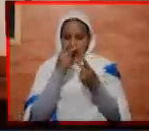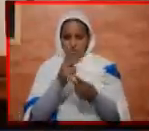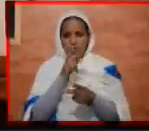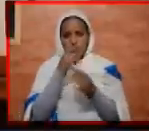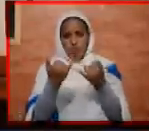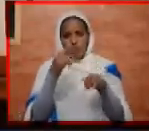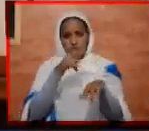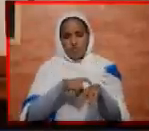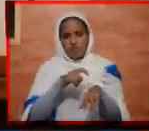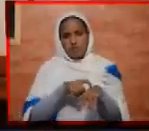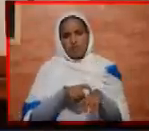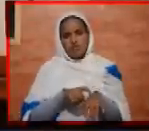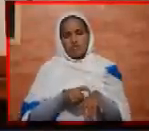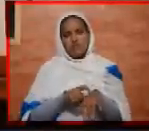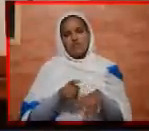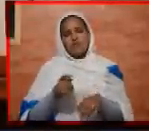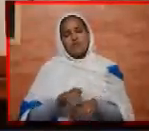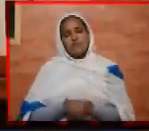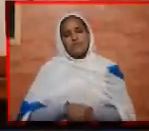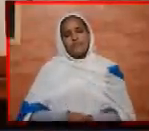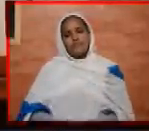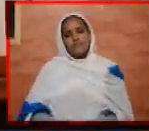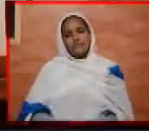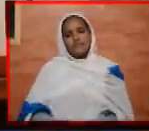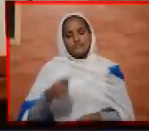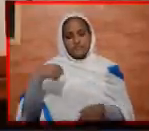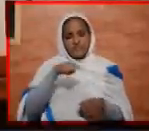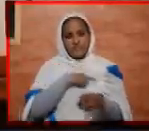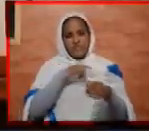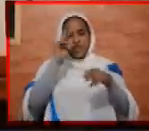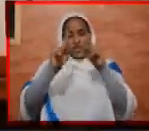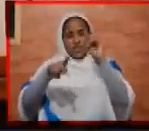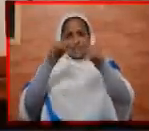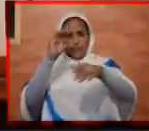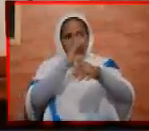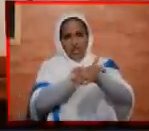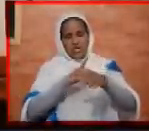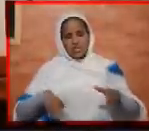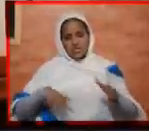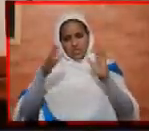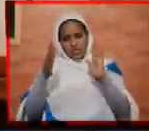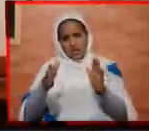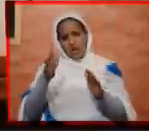የሚሽቀዳደምና ቀና ህዝብ ነው ያላት ኢትዮጵያ። እና ይህን ቀና ህዝብ አስተባብሮ